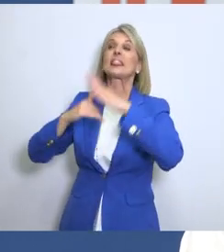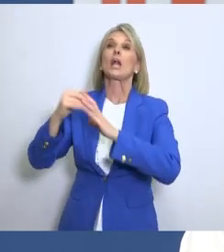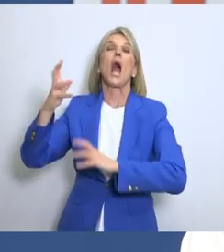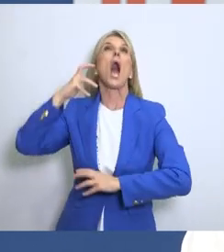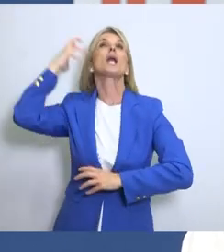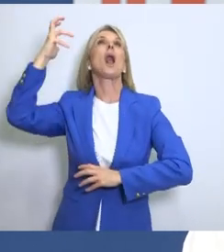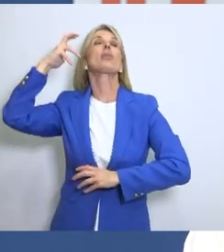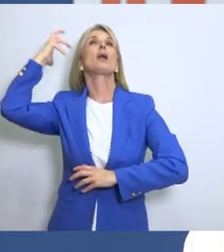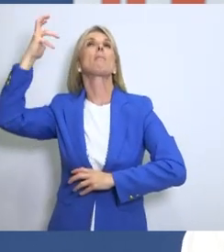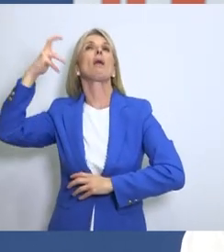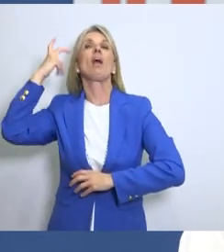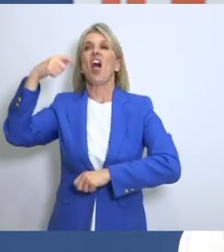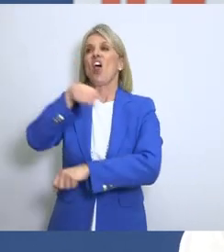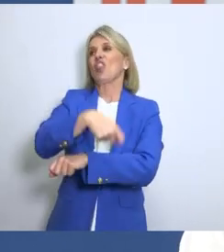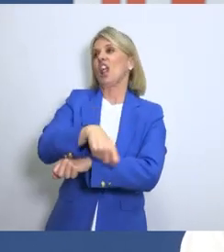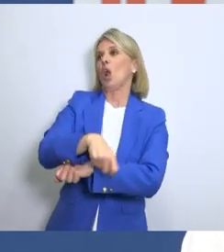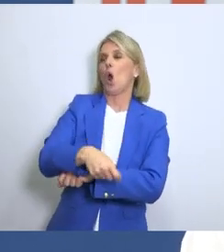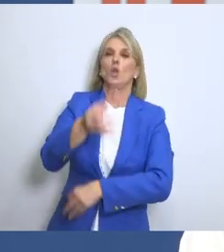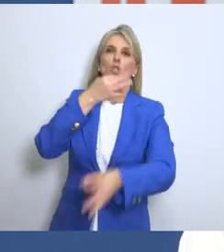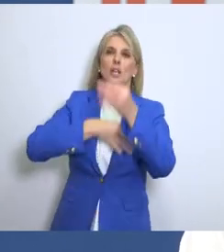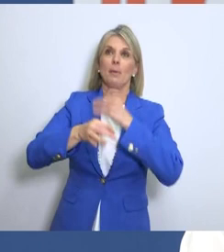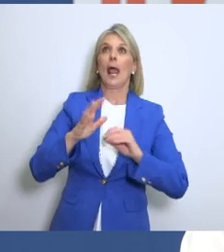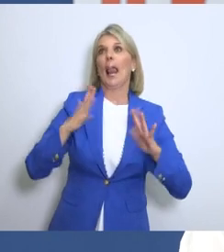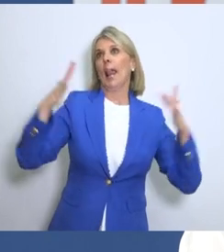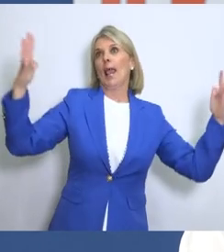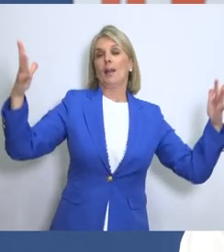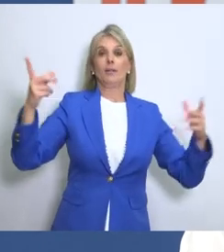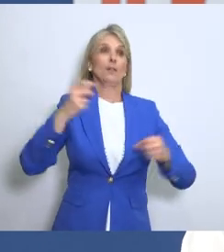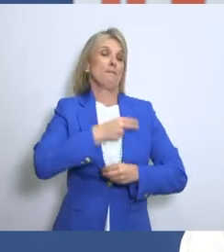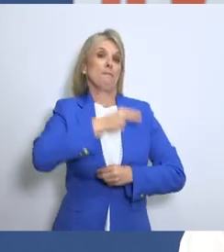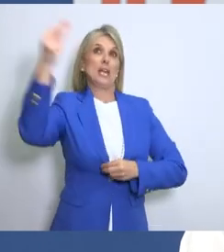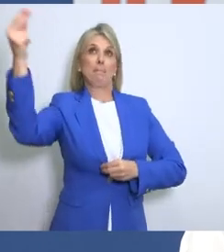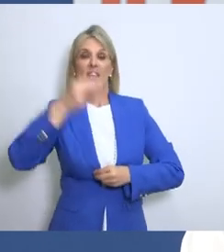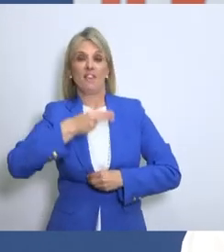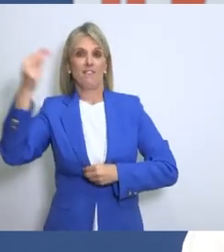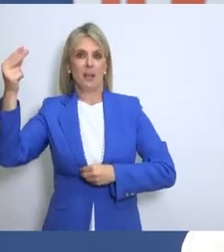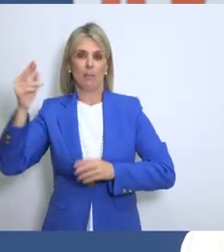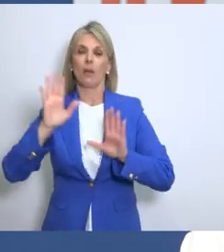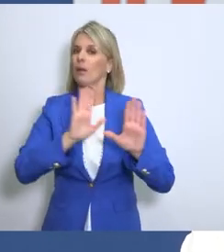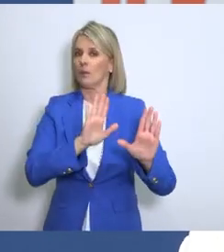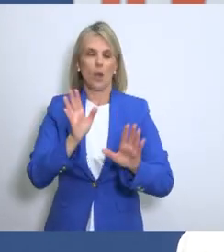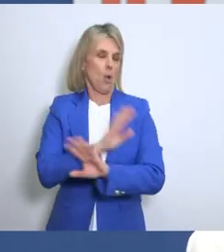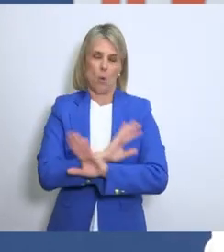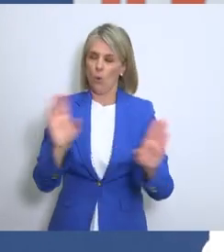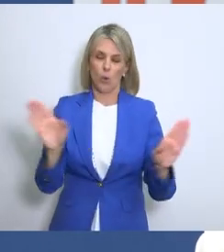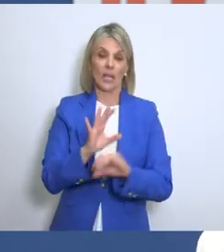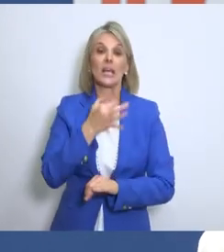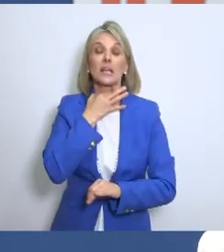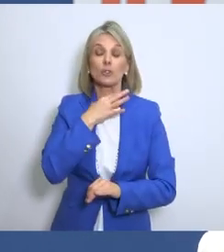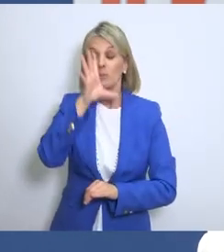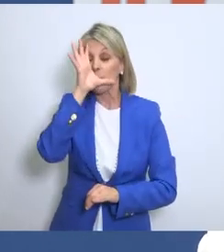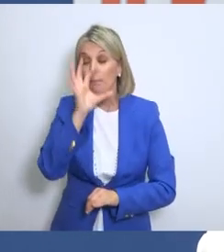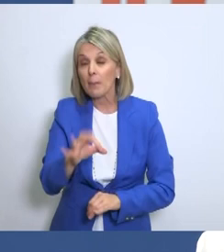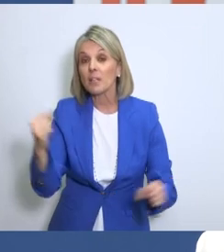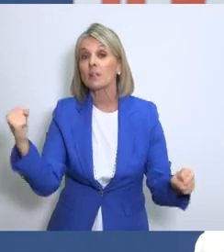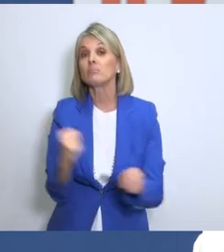ακαδημαϊκούς και δικηγόρους, ούτε ελαμπερούς αρχηγούς στο φακό και τις αφίσες. Και